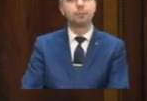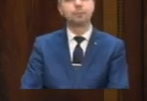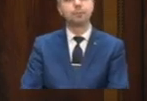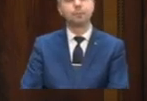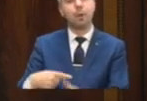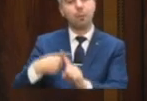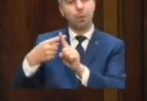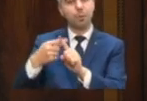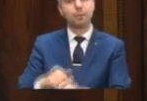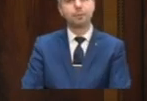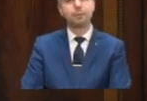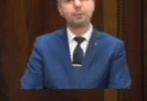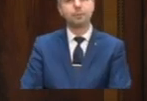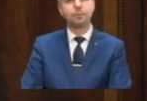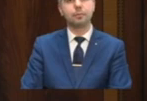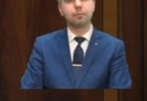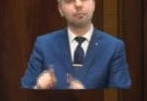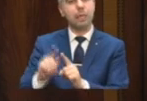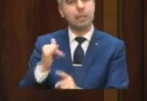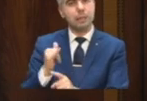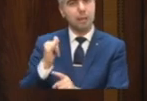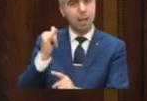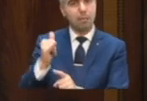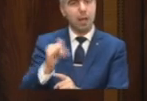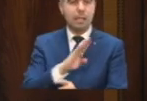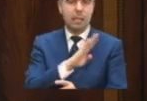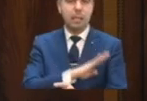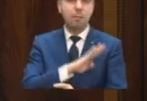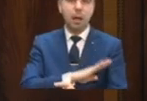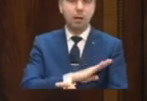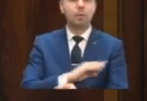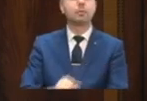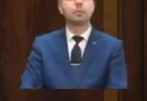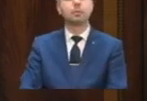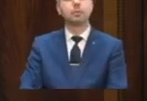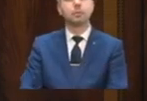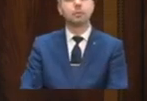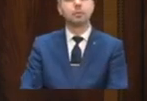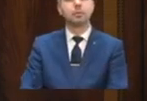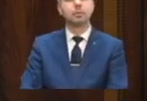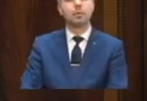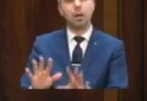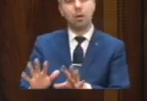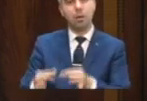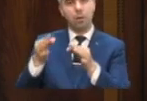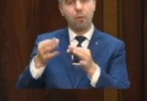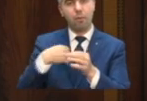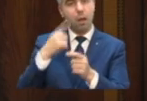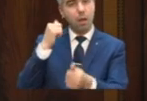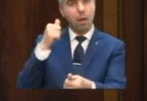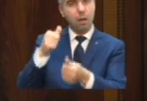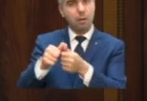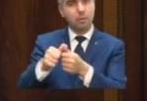وأيضا لضمان الاستدامة والصمود في هذا الإطار، يمكن لي نذكر